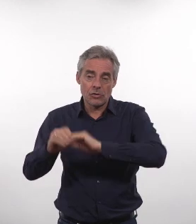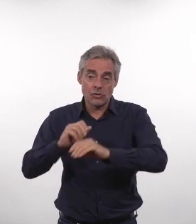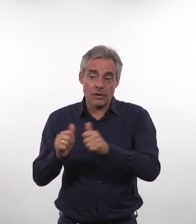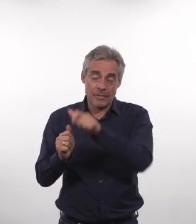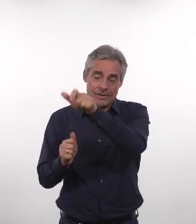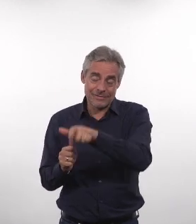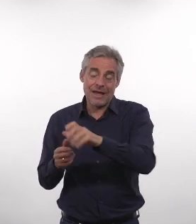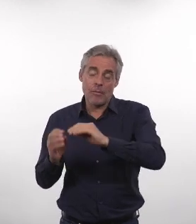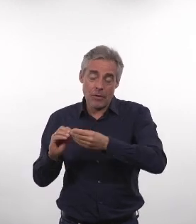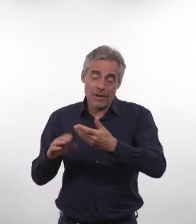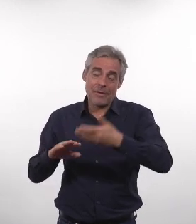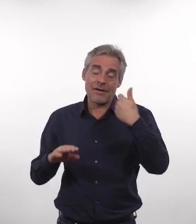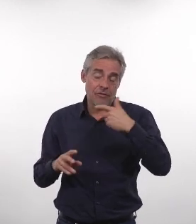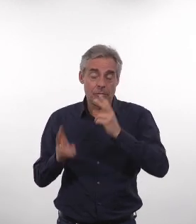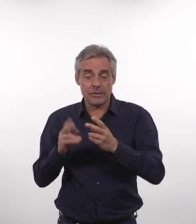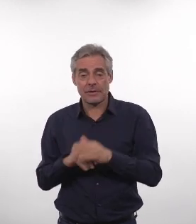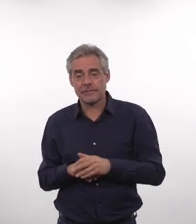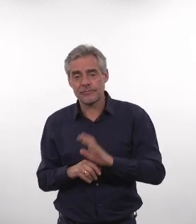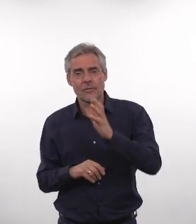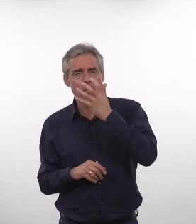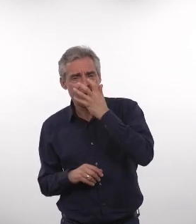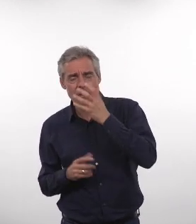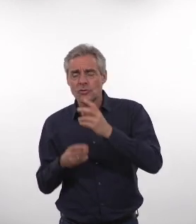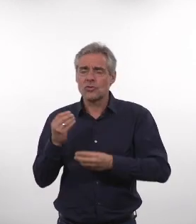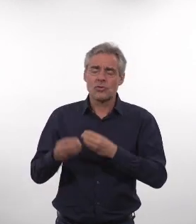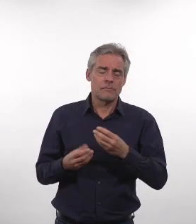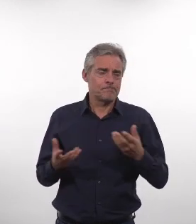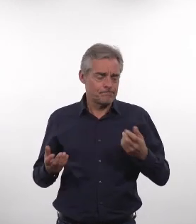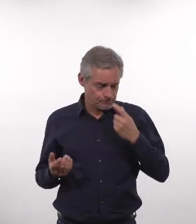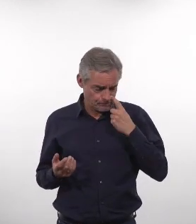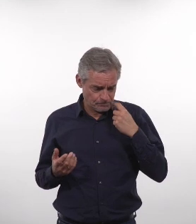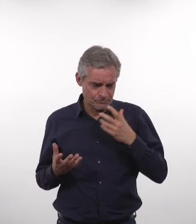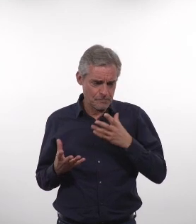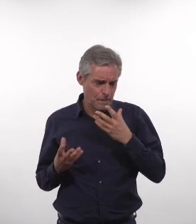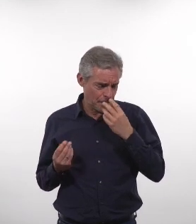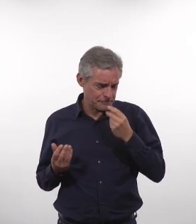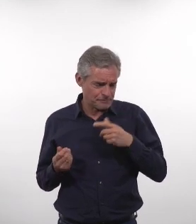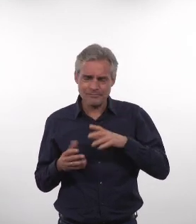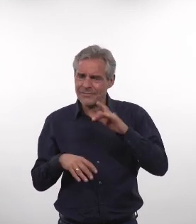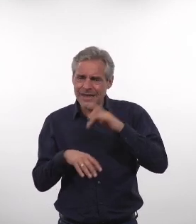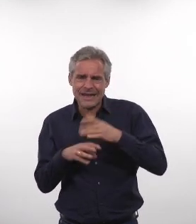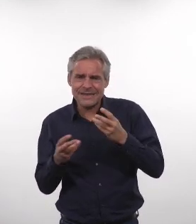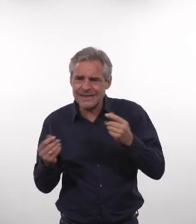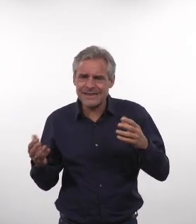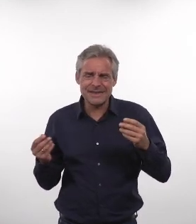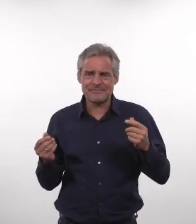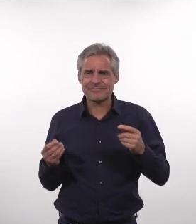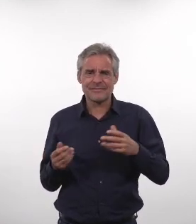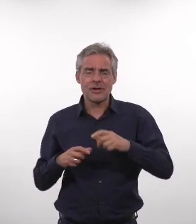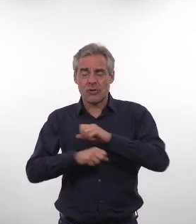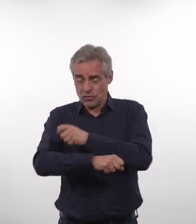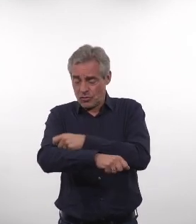patient, si ça s'était mal passé sur le masque méopa, si ça s'était mal passé sur le côté tactile, sur le